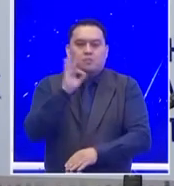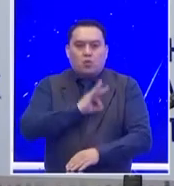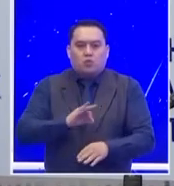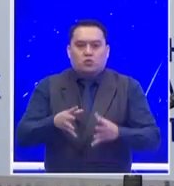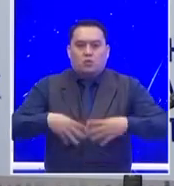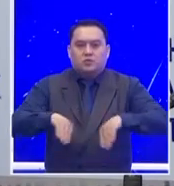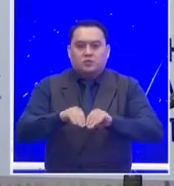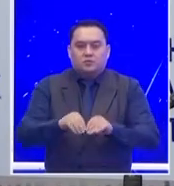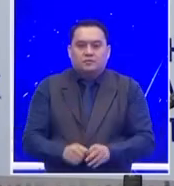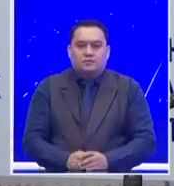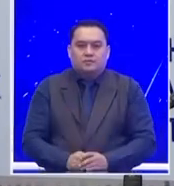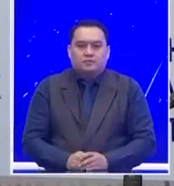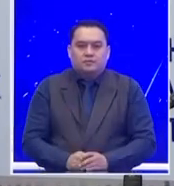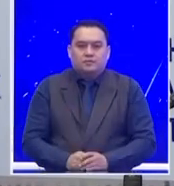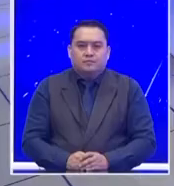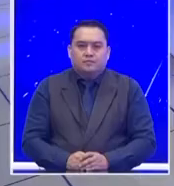своим бенефициарам.